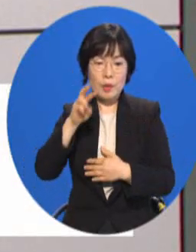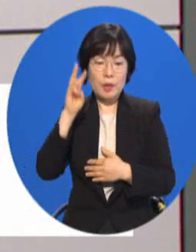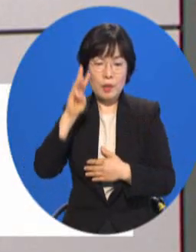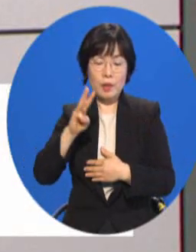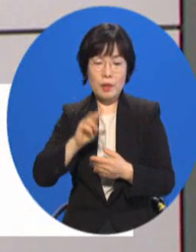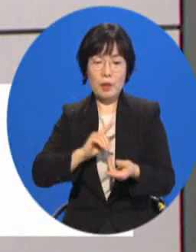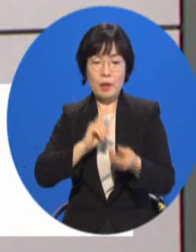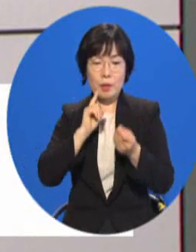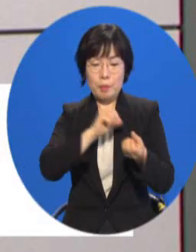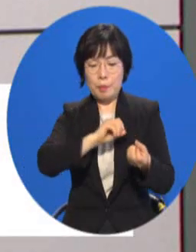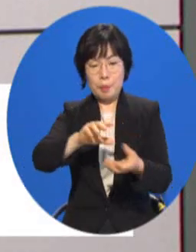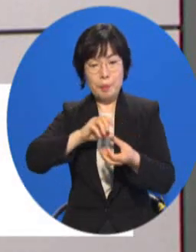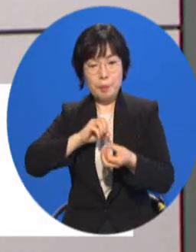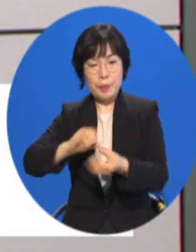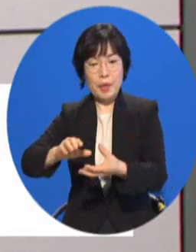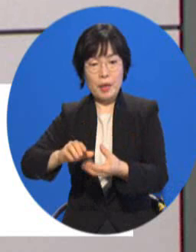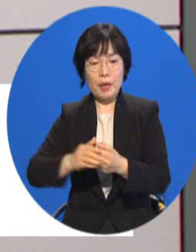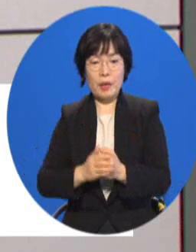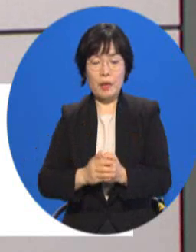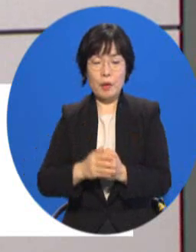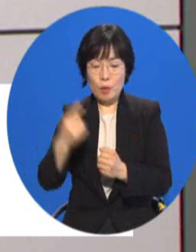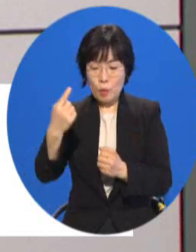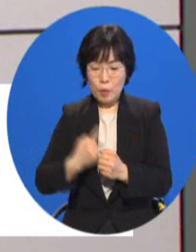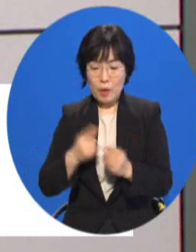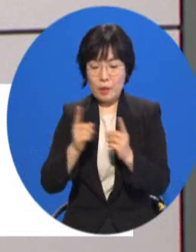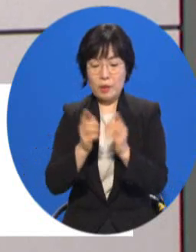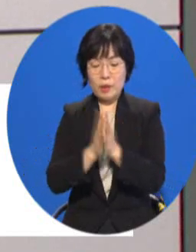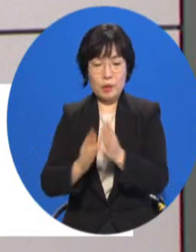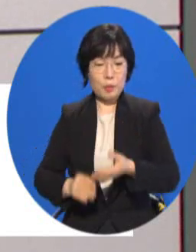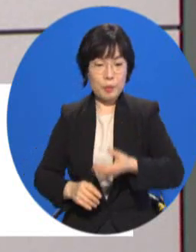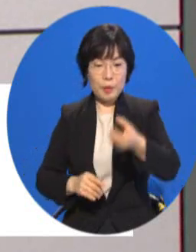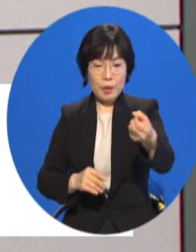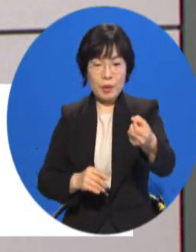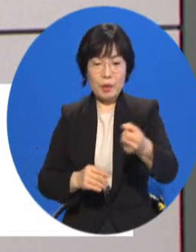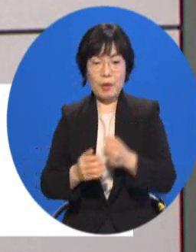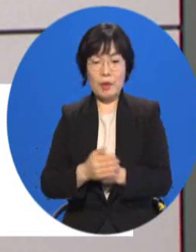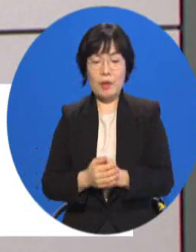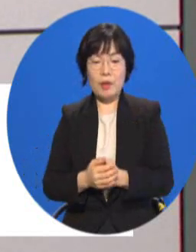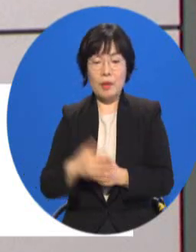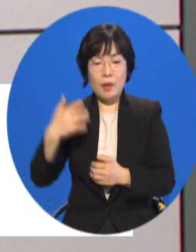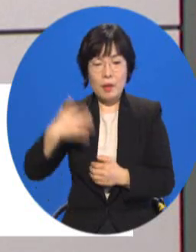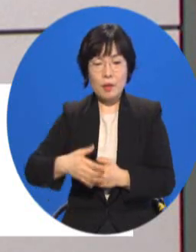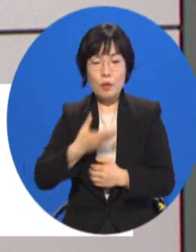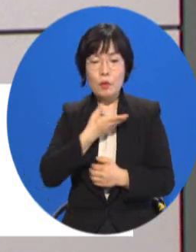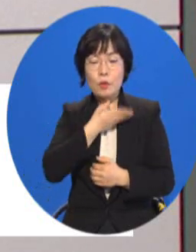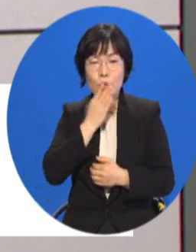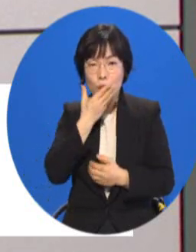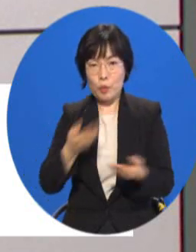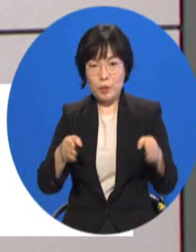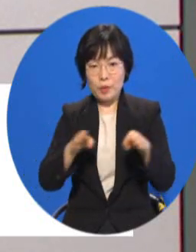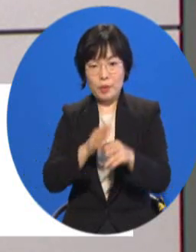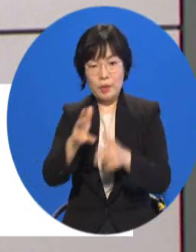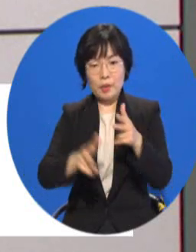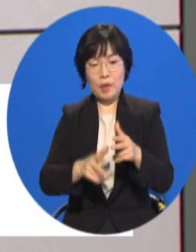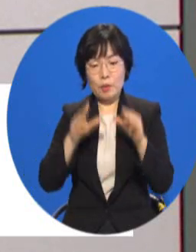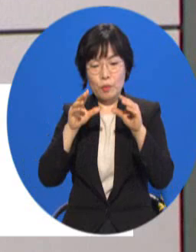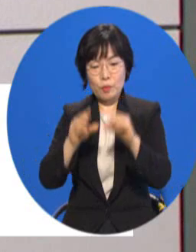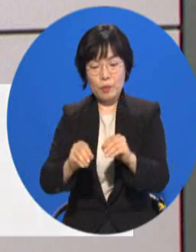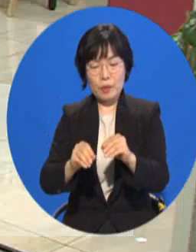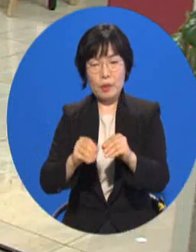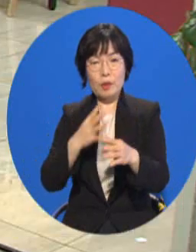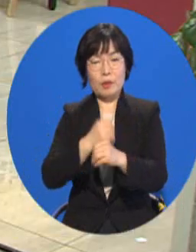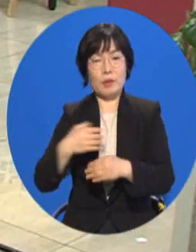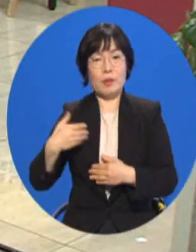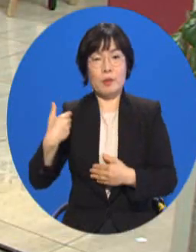3일분을 갖다 이렇게 배부를 한다든지 아니면 이제 오셔서 아직은 중단 기간은 정해져 있지